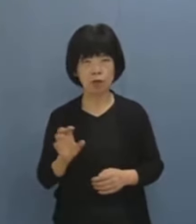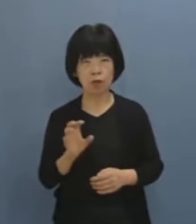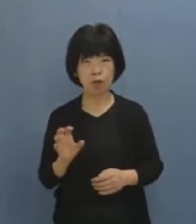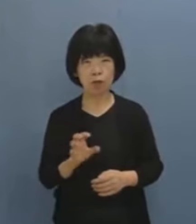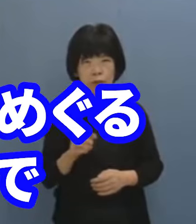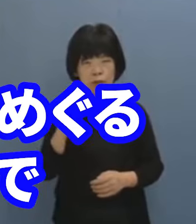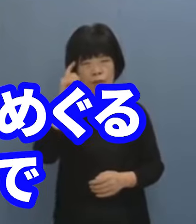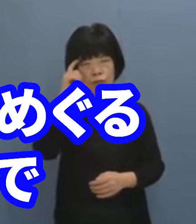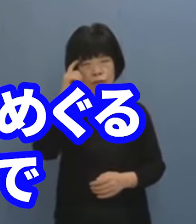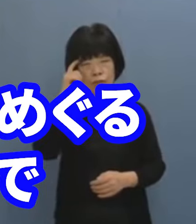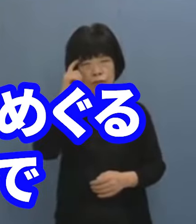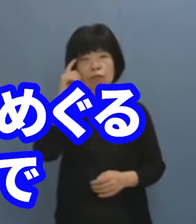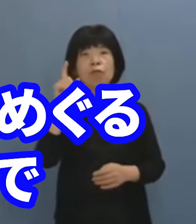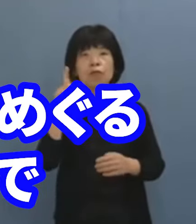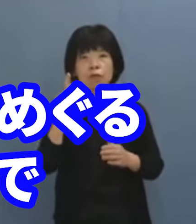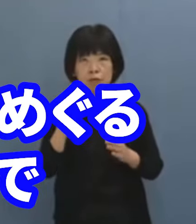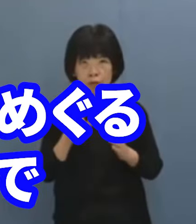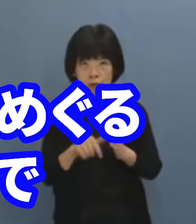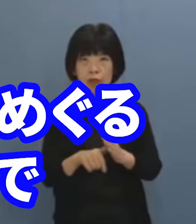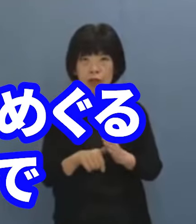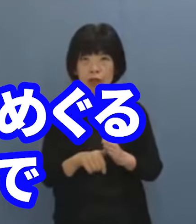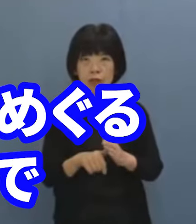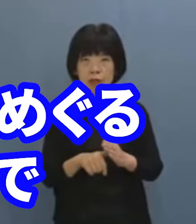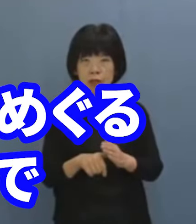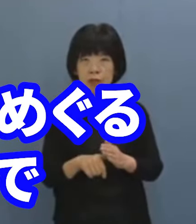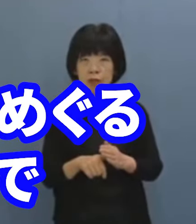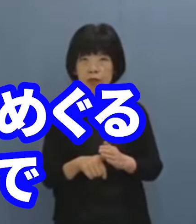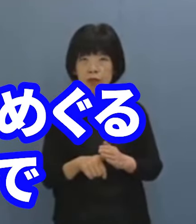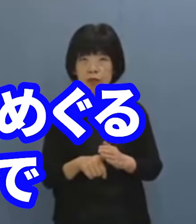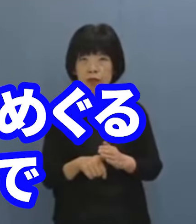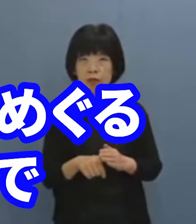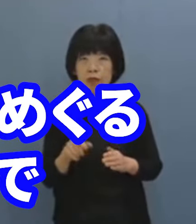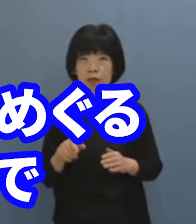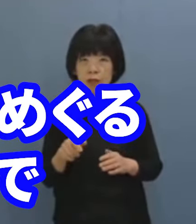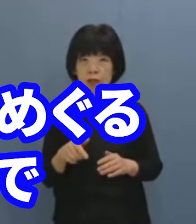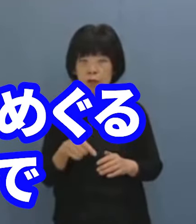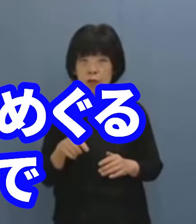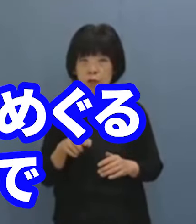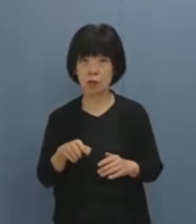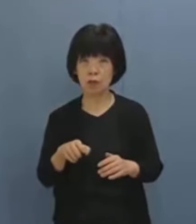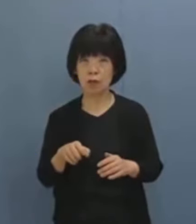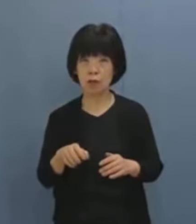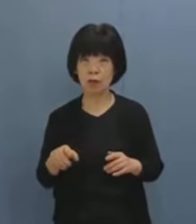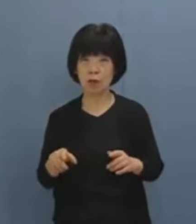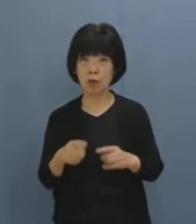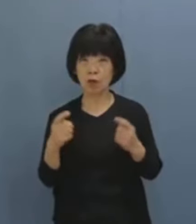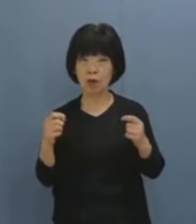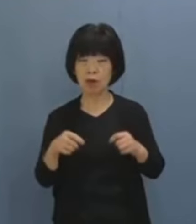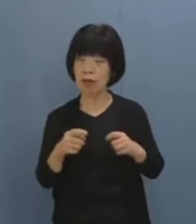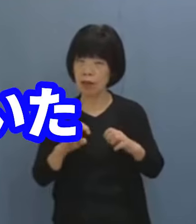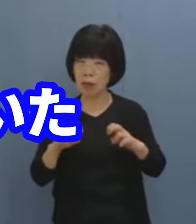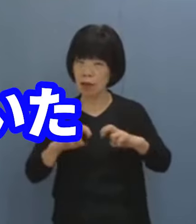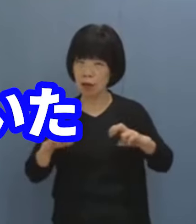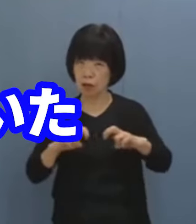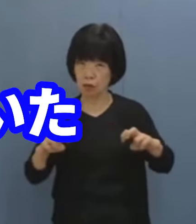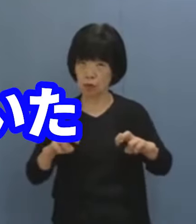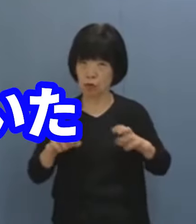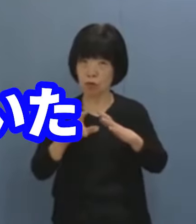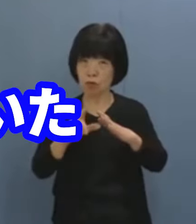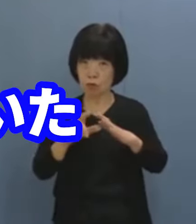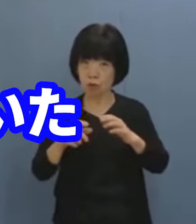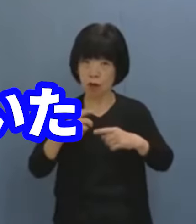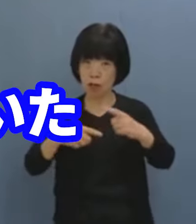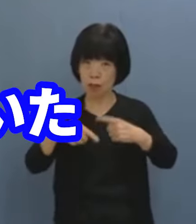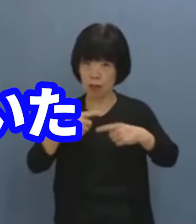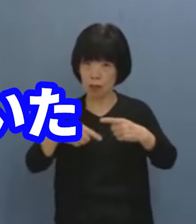後にそのフェニックスふ頭の開発をめぐるという指摘があったので、記憶をちょっと